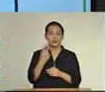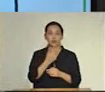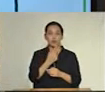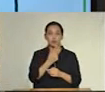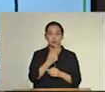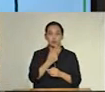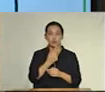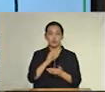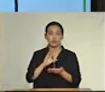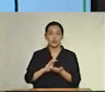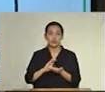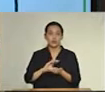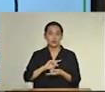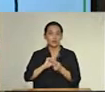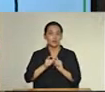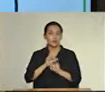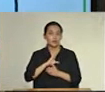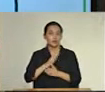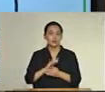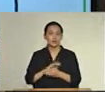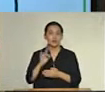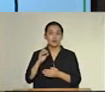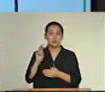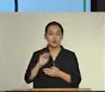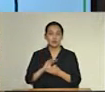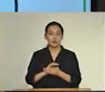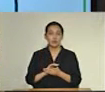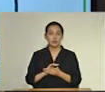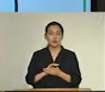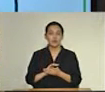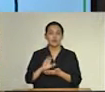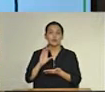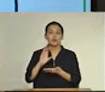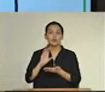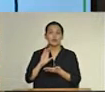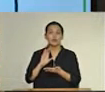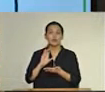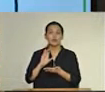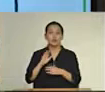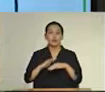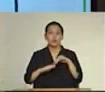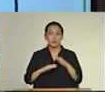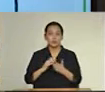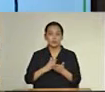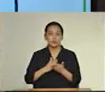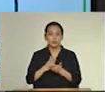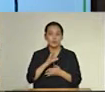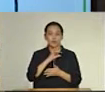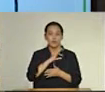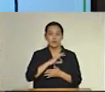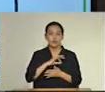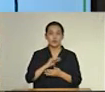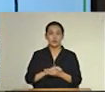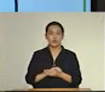Demak, Redi biologiyani o'rganish usullaridan, ya'ni tadqiqot usullaridan foydalanib, quyidagi tajribani, ya'ni